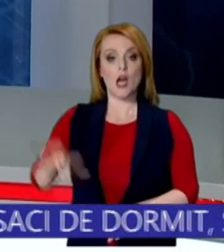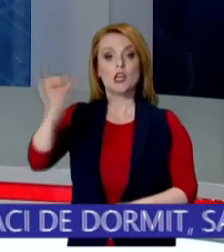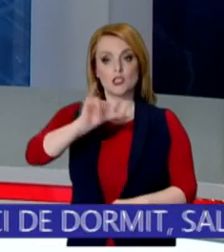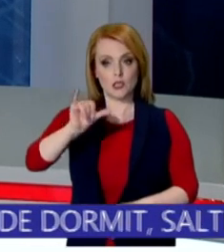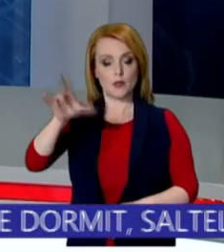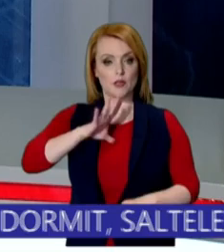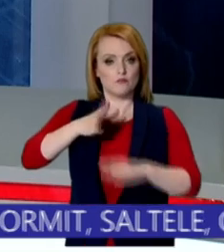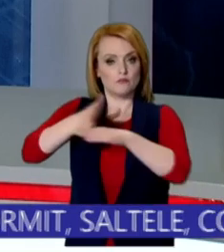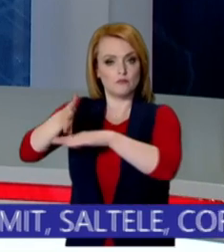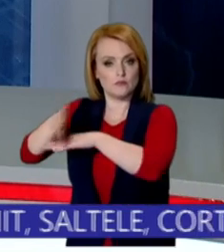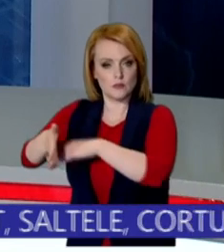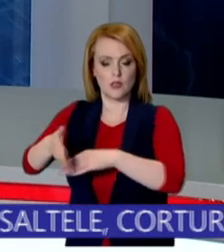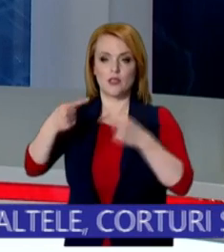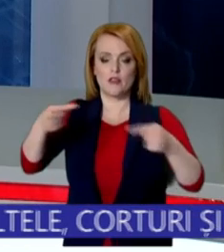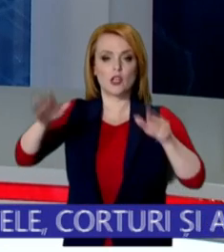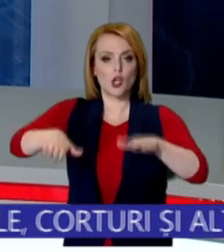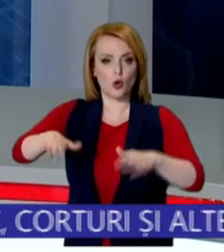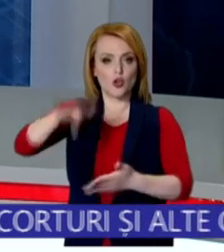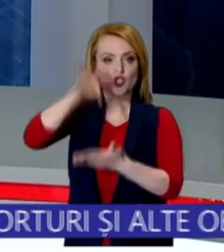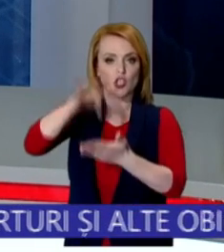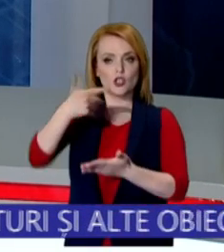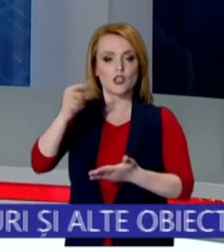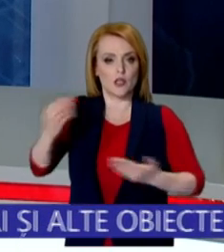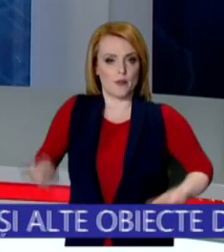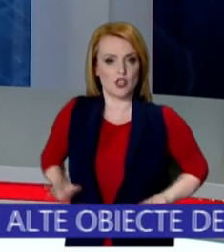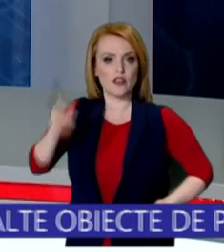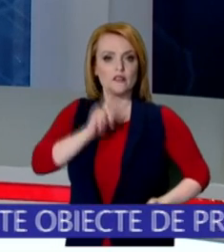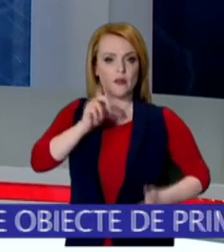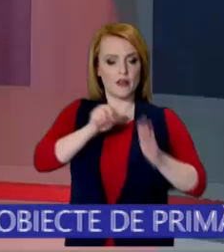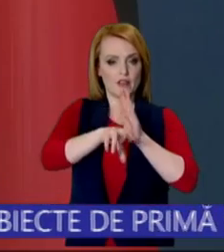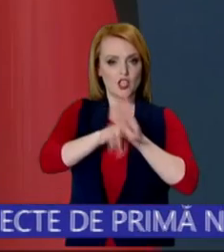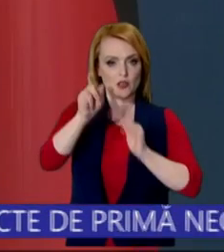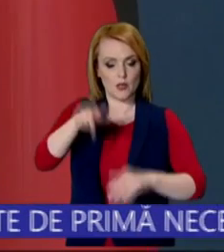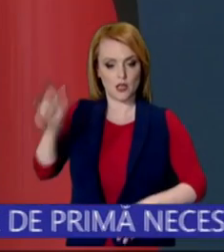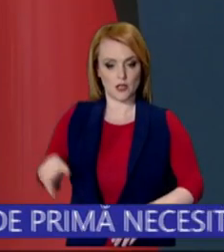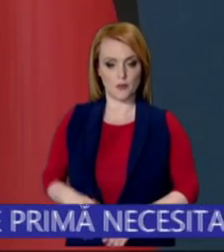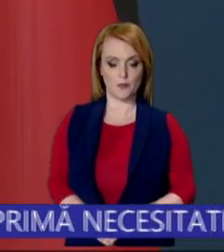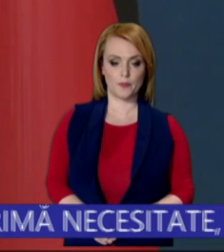vizitat centrul de plasament al refugiaților de la Moldexpo.